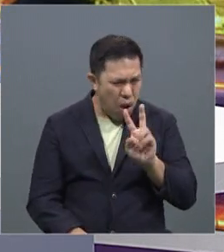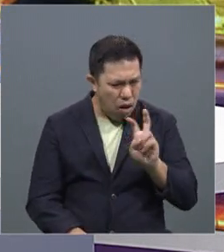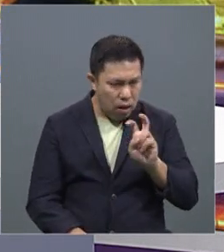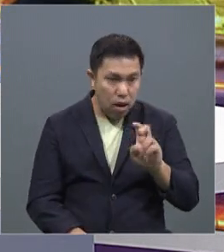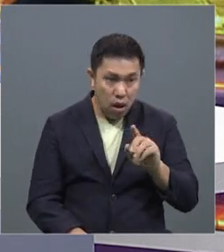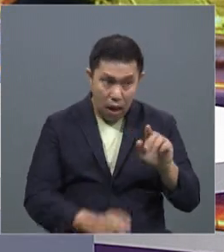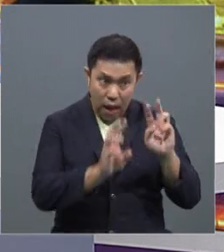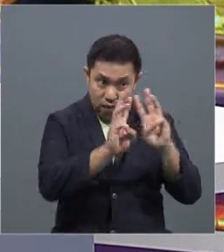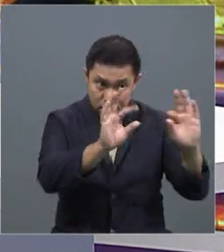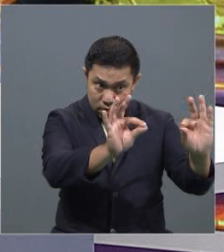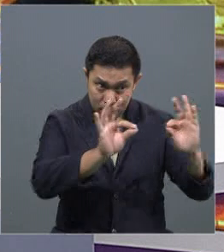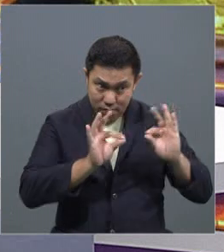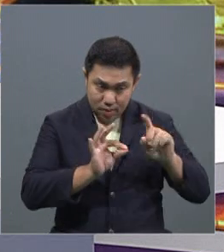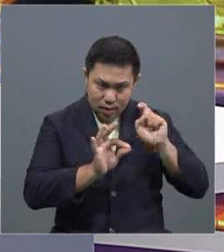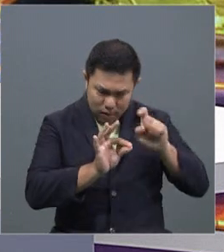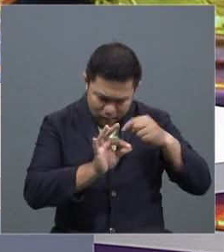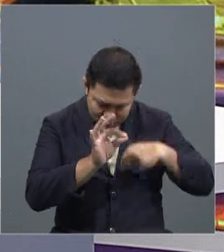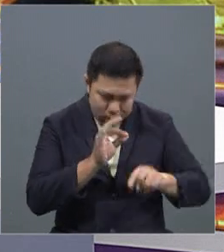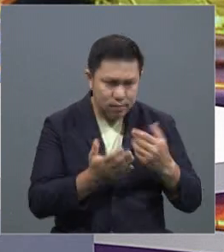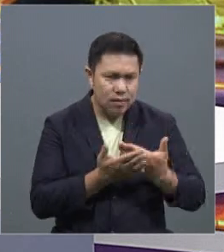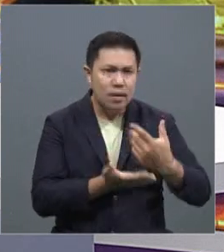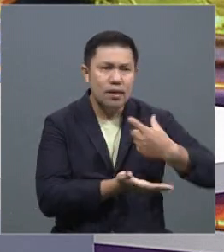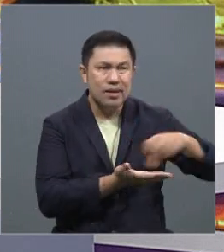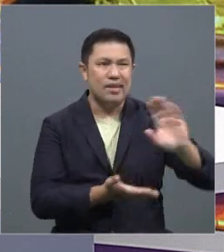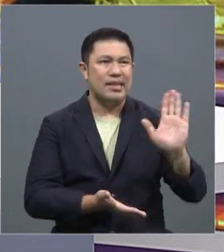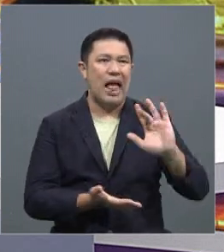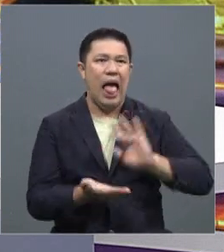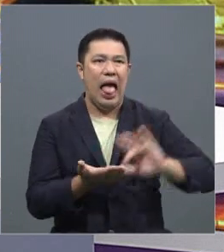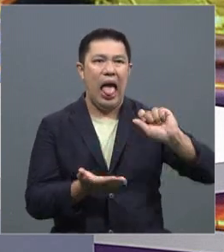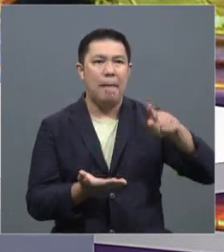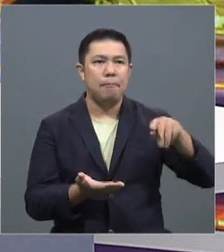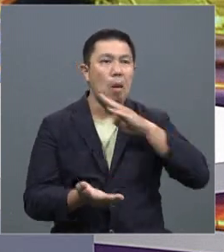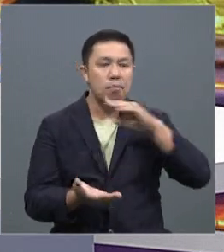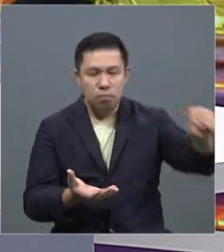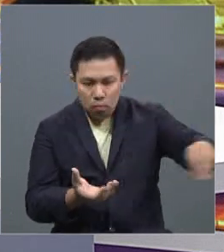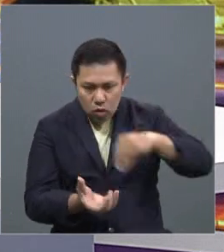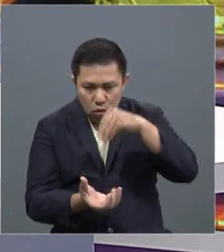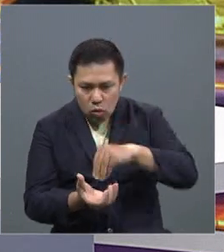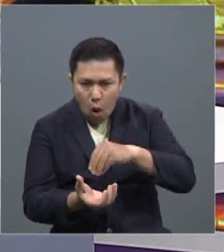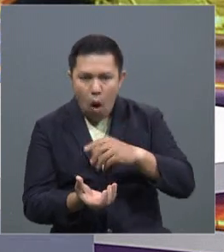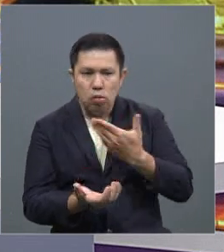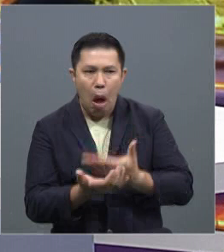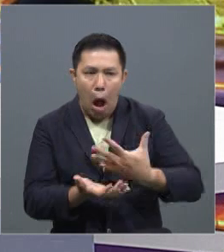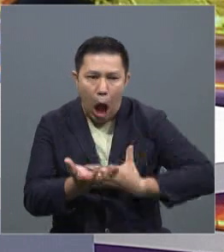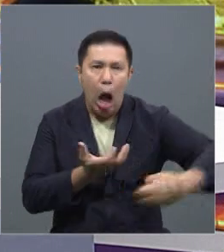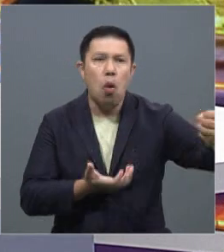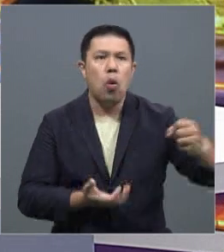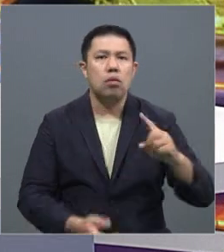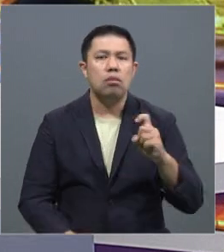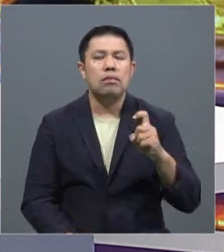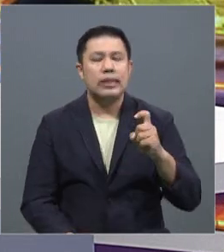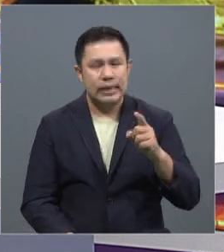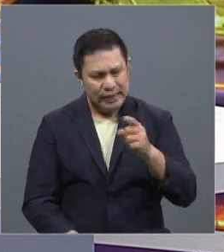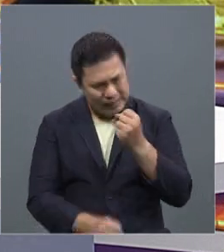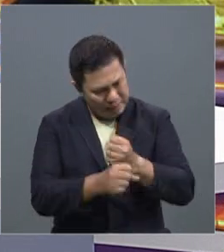แล้วแบบเดี๋ยวจะมีส่งลิงก์มาให้เพื่อจะทำนู่นทำนี่ที่ไหนได้กลายเป็นติดตั้งแอปใช่เอาข้อมูลดูดเงินไปหมดนะคะอย่าทำอะไร